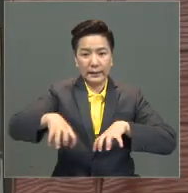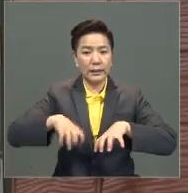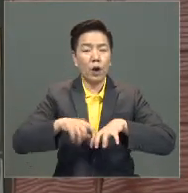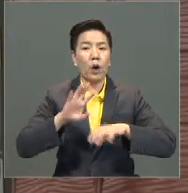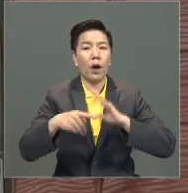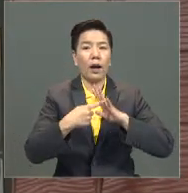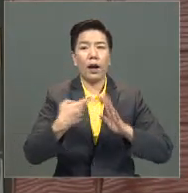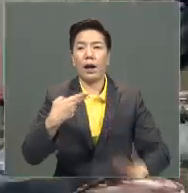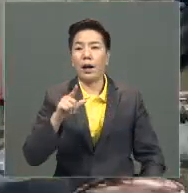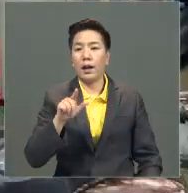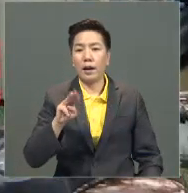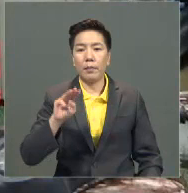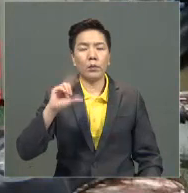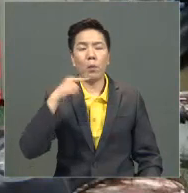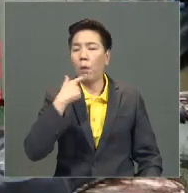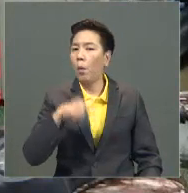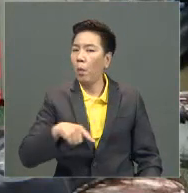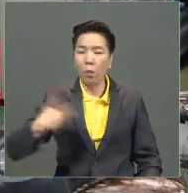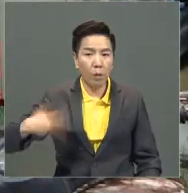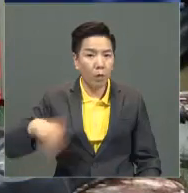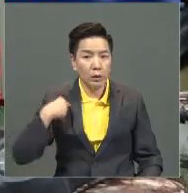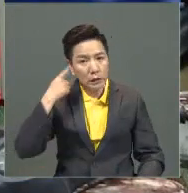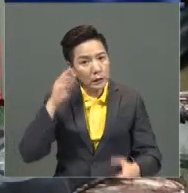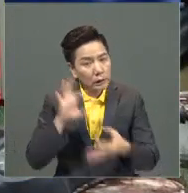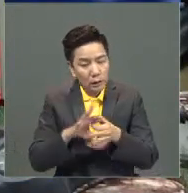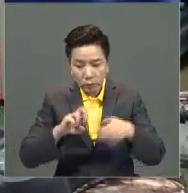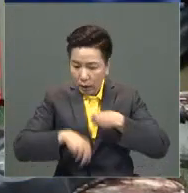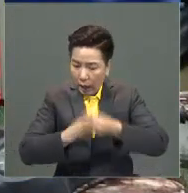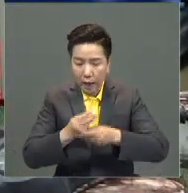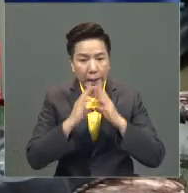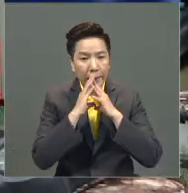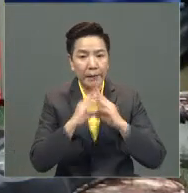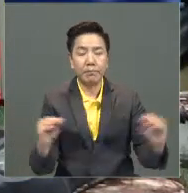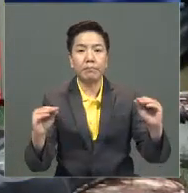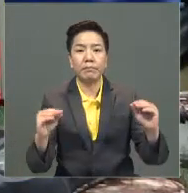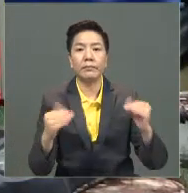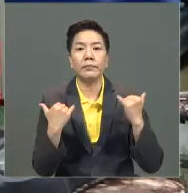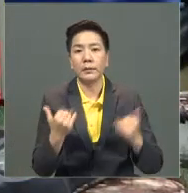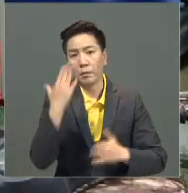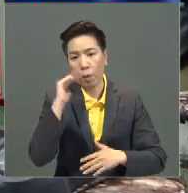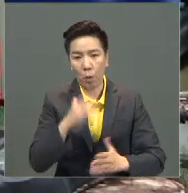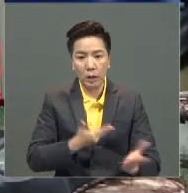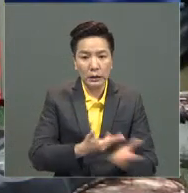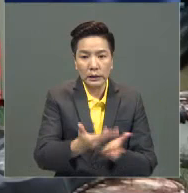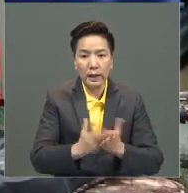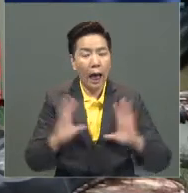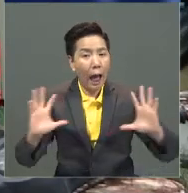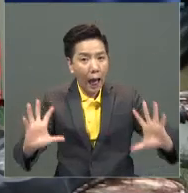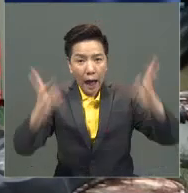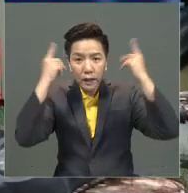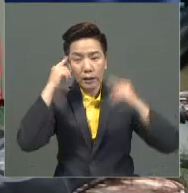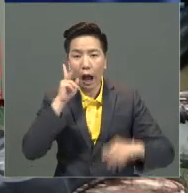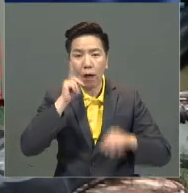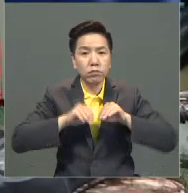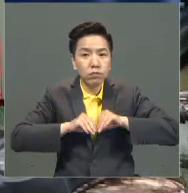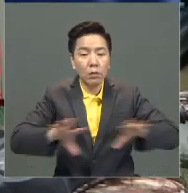ห้างแหลมทองก็บอกนะครับว่าโอ้โหเกิดเหตุการณ์แบบนี้การค้าการขายงั้นเงียบลงไปมากนะครับลูกค้าเนี่ยหายไปหลังจากที่มี